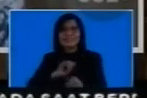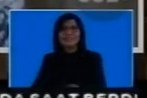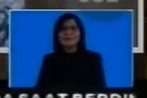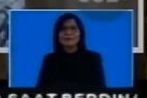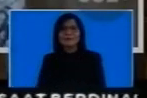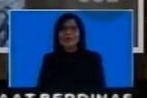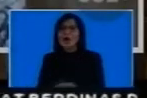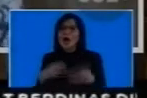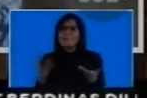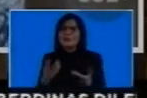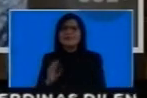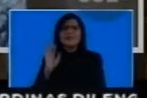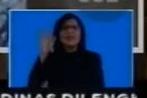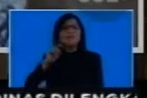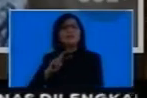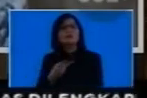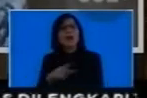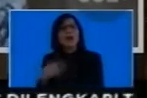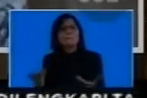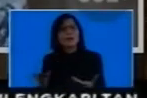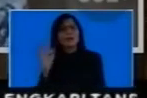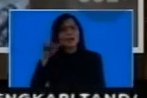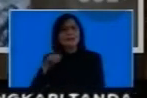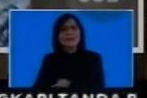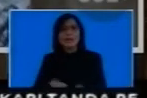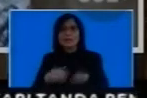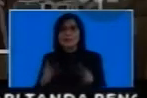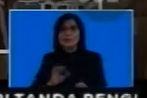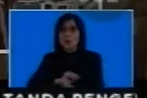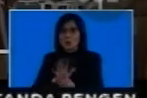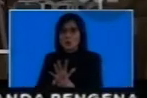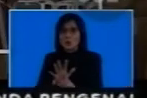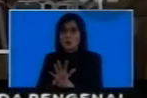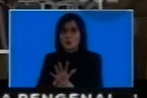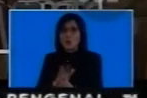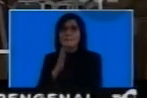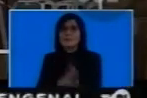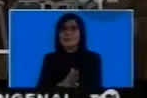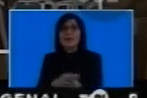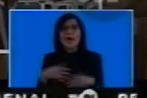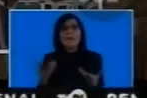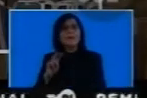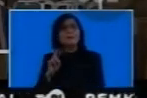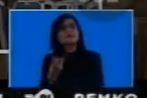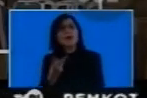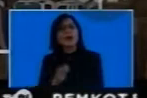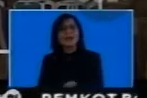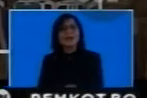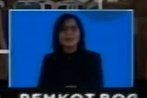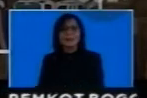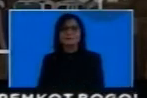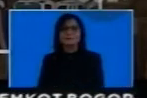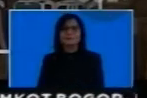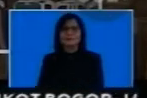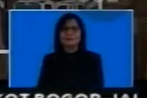yang akan berubah setelah COVID-19 ini sudah berlalu? Yang mungkin yang tidak akan kembali seperti